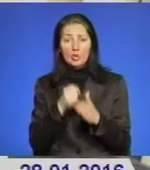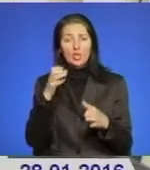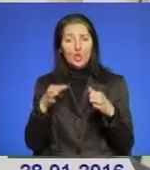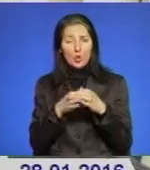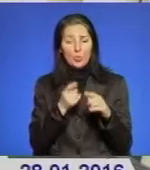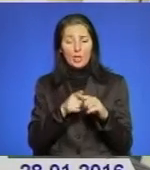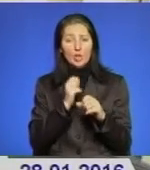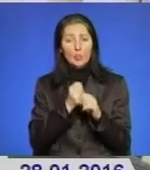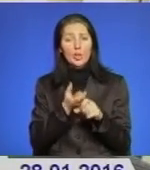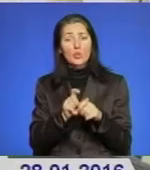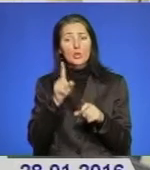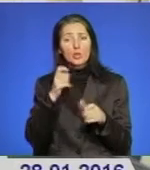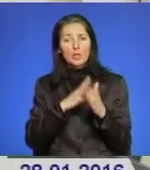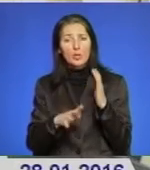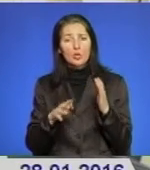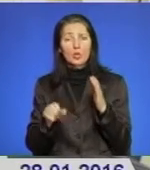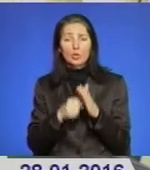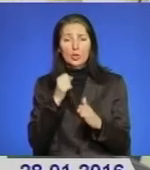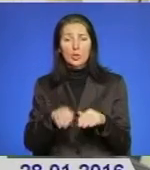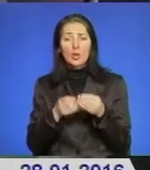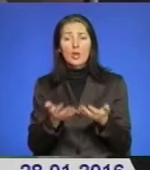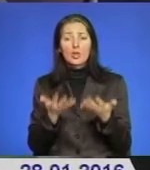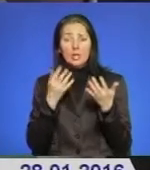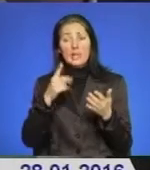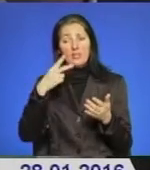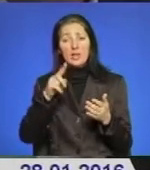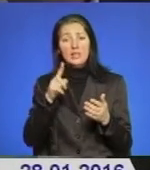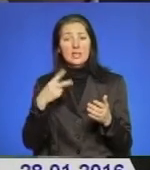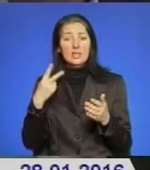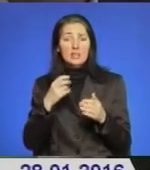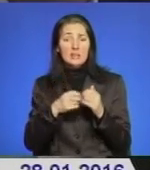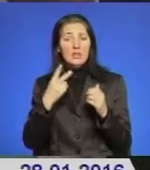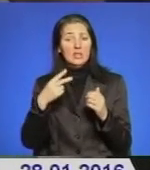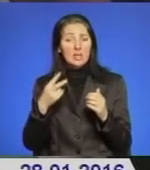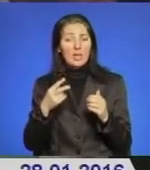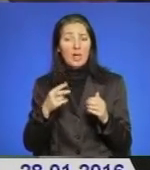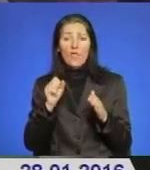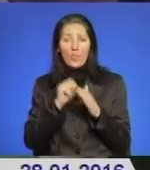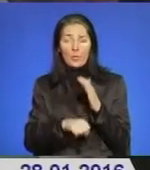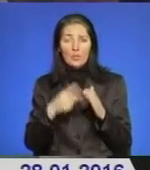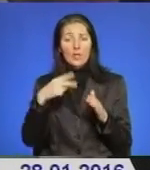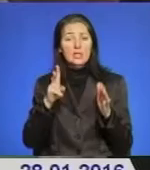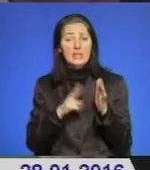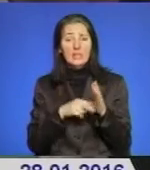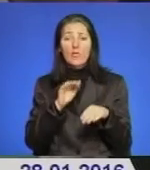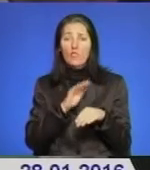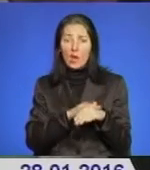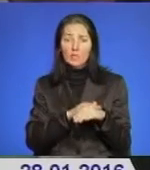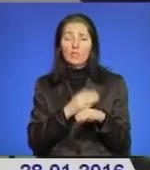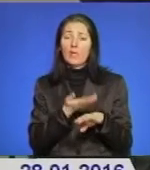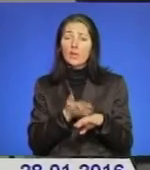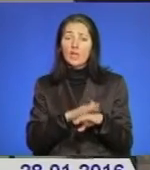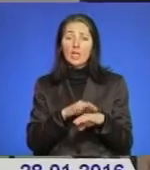190 злочинів. Розкрили 20 з 29 умисних убивств, 27 з 29 фактів нанесення тяжких